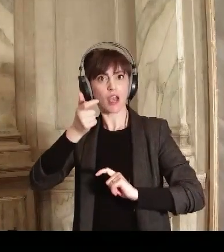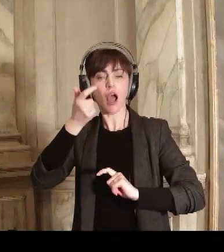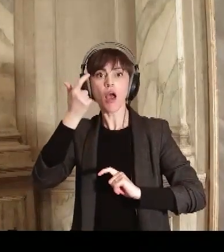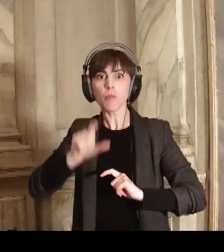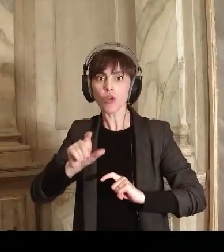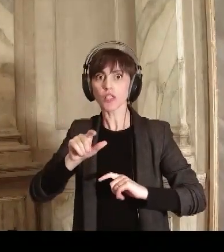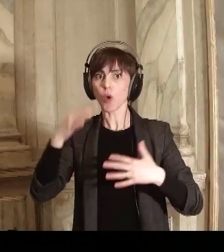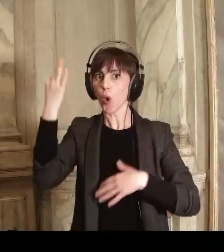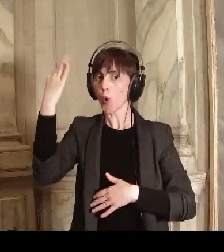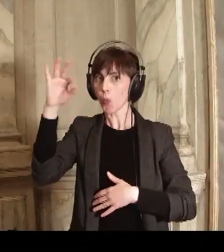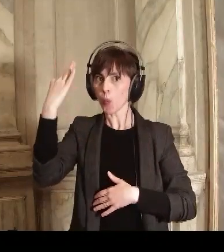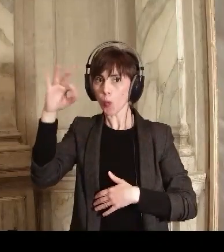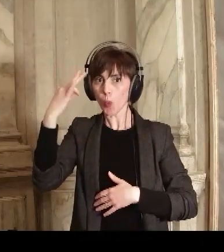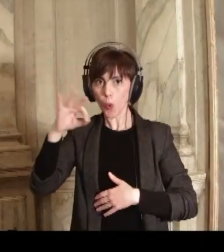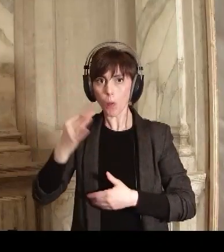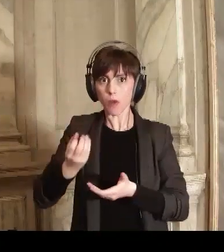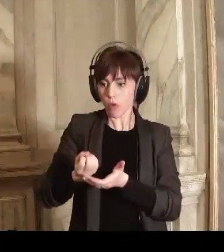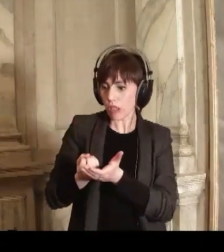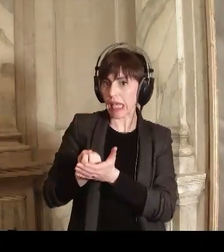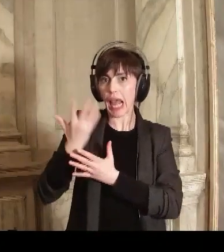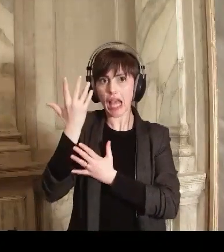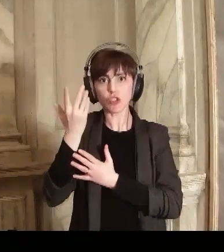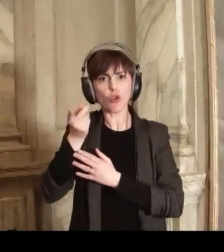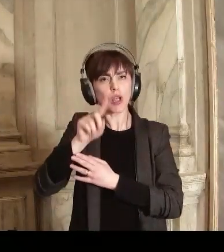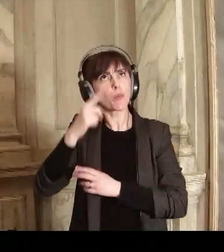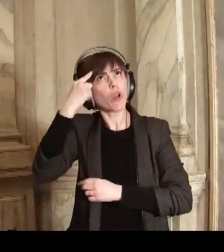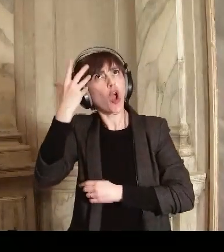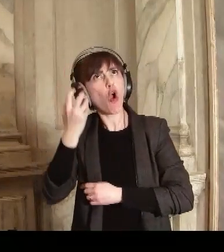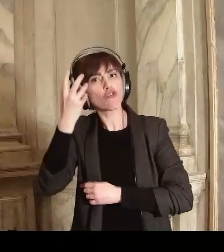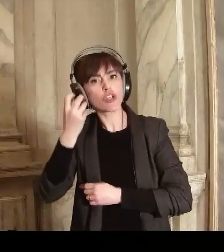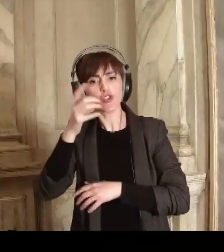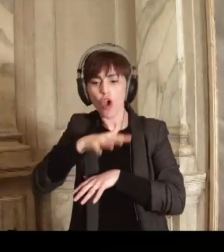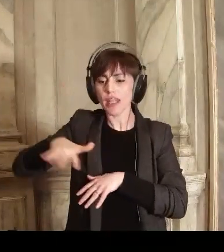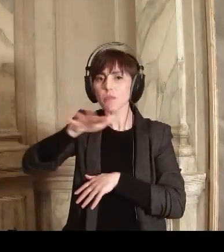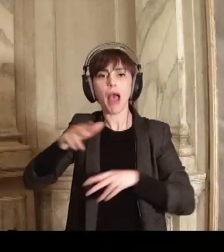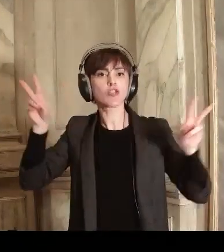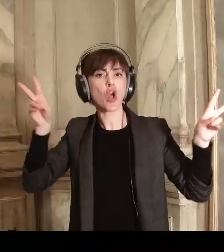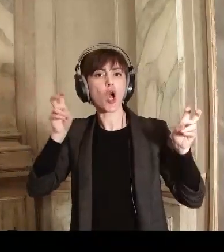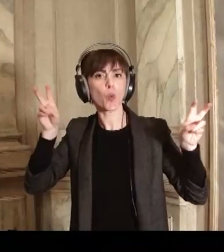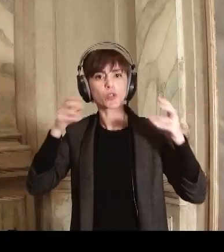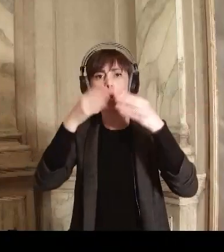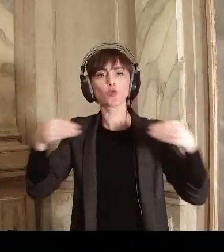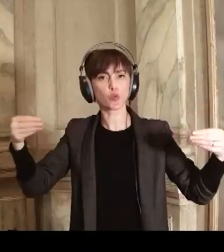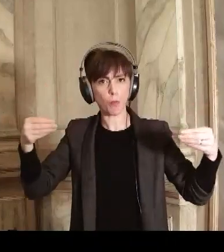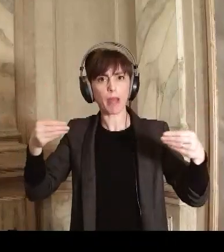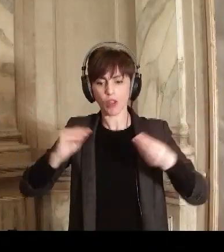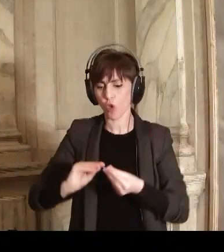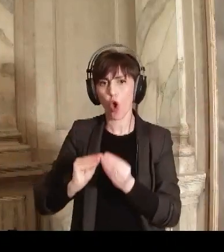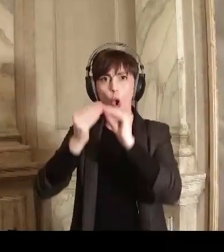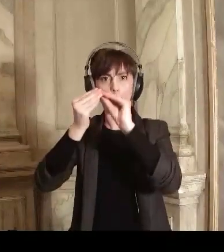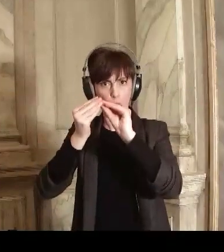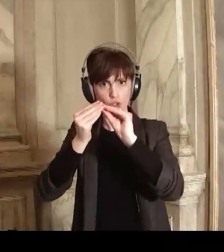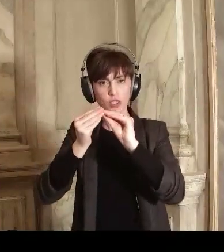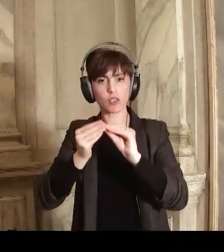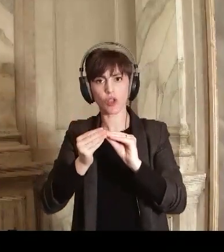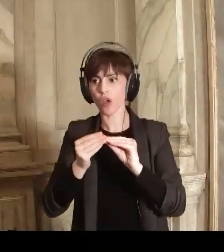spazio acustico come strumento compositivo. La sua musica ambientale generativa, concepita come